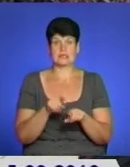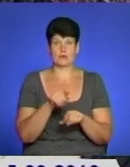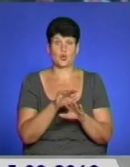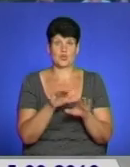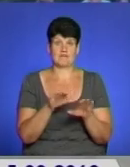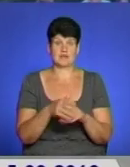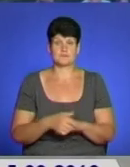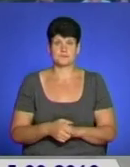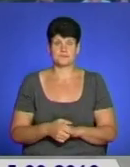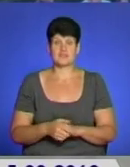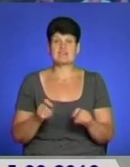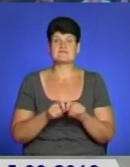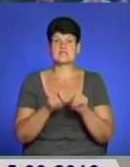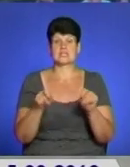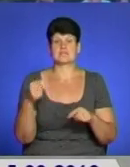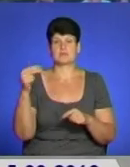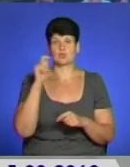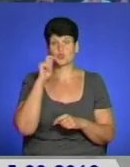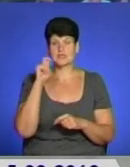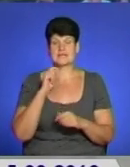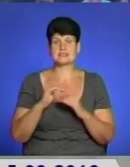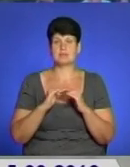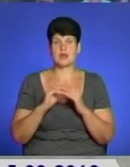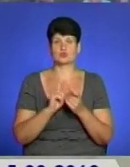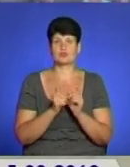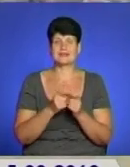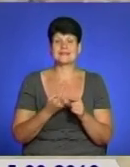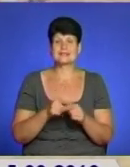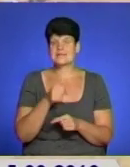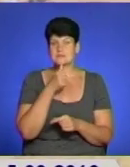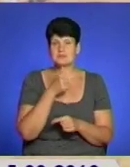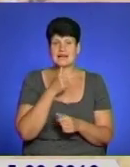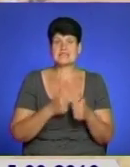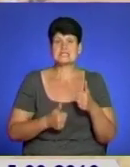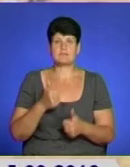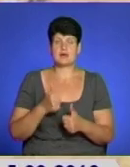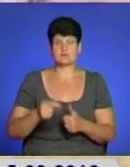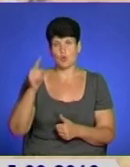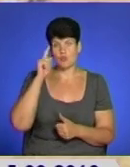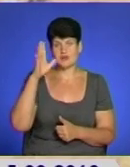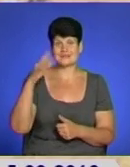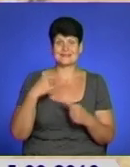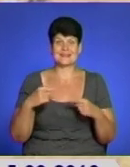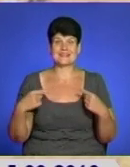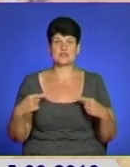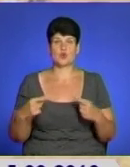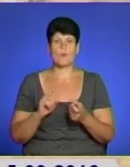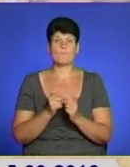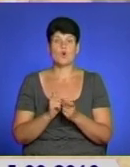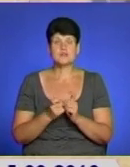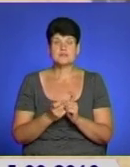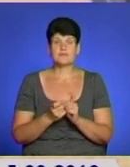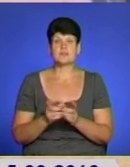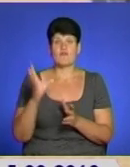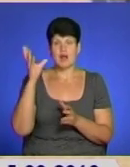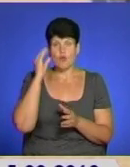рівня. Відкритий чемпіонат України з пляжної боротьби – це експериментальні змагання з метою популяризації різноборств. Враховуючи